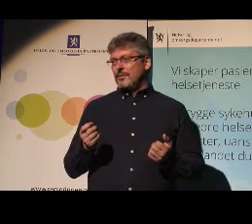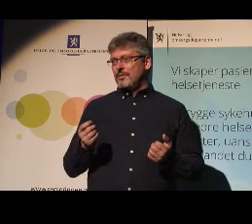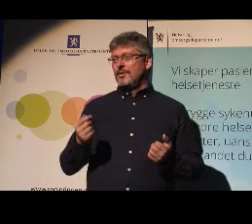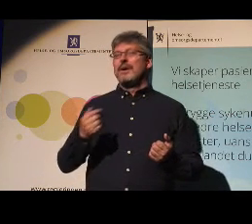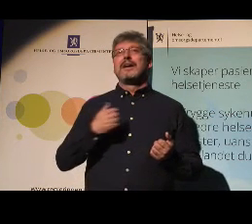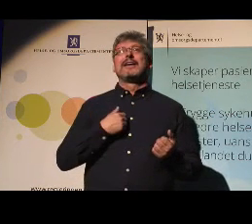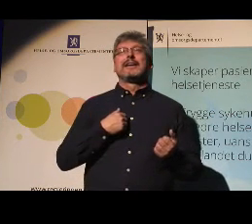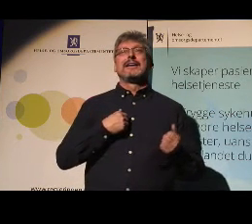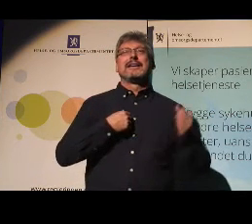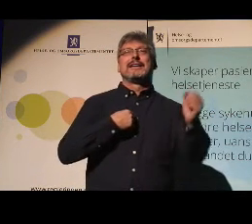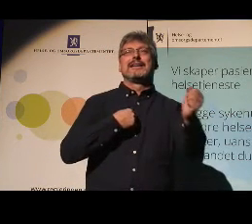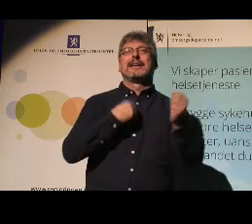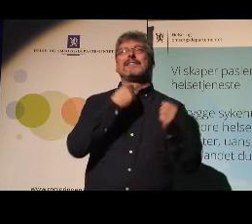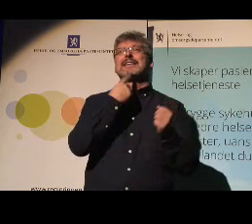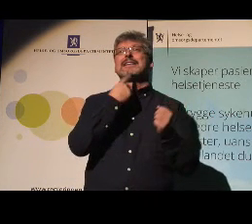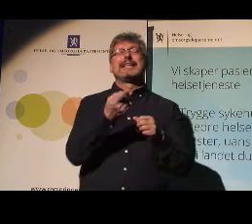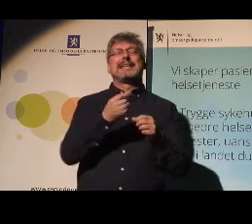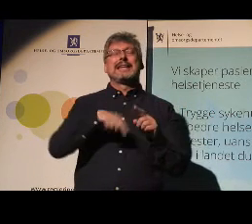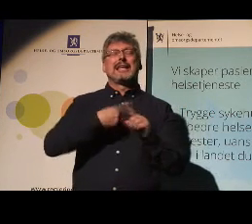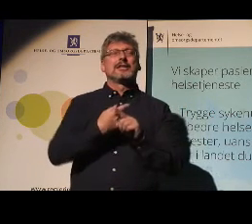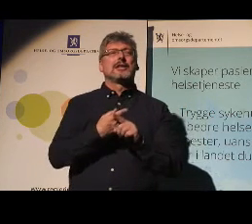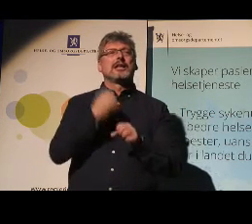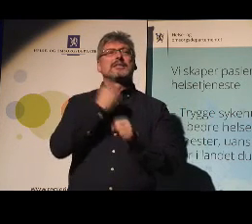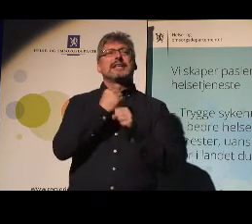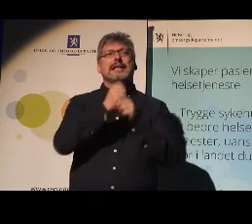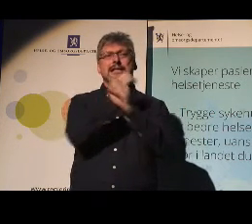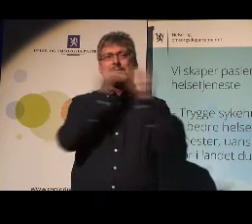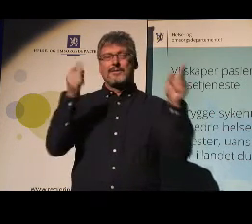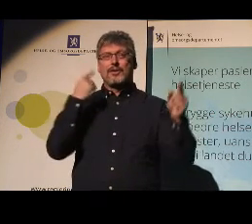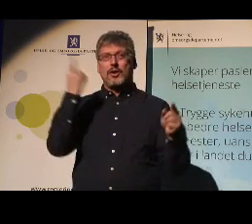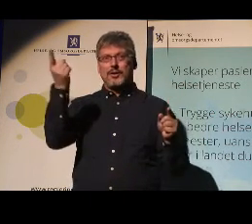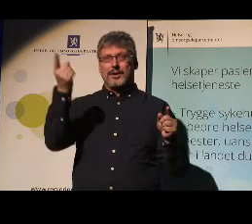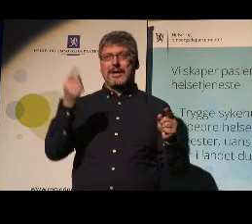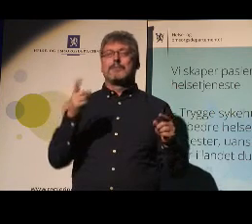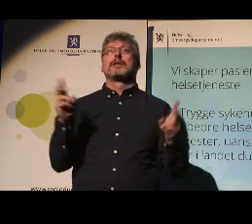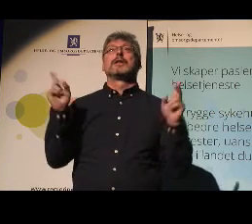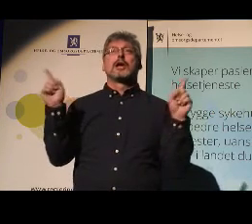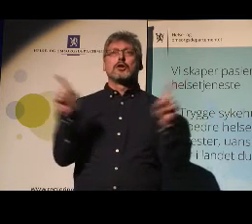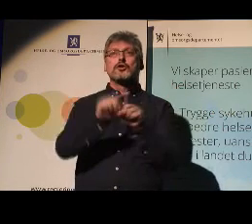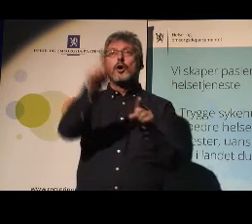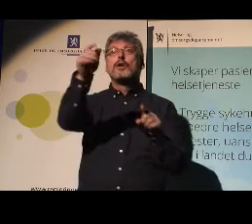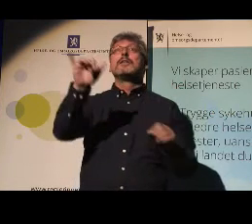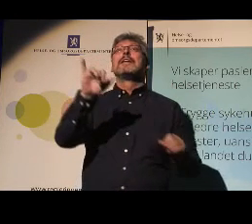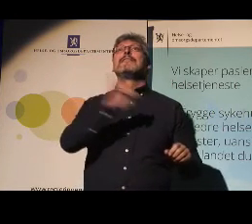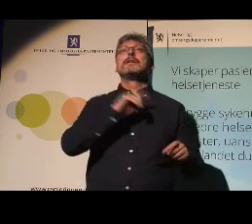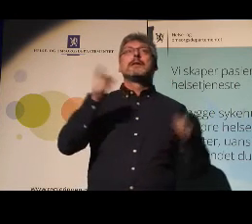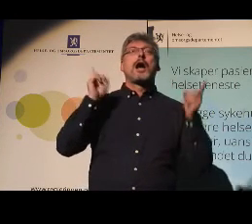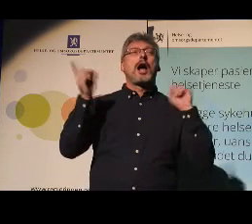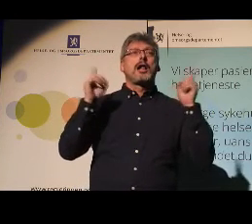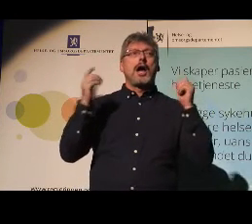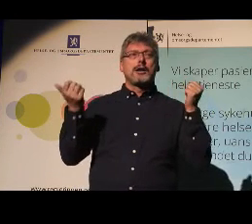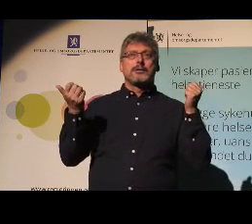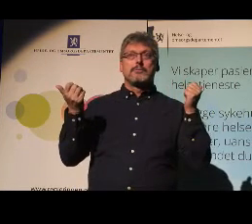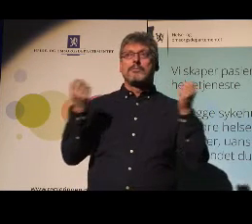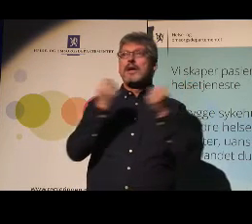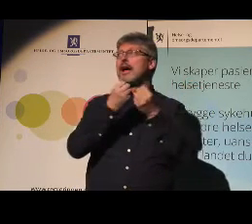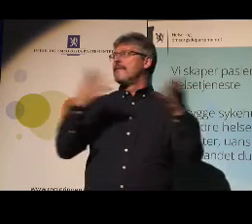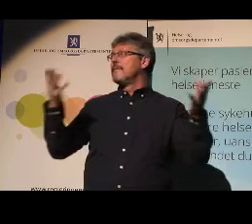Jeg vil gjenta litt sikkerhetsinformasjon. Det hørte dere først på høyttaleren, men det altså slik at hvis det kommer en alarm, så det